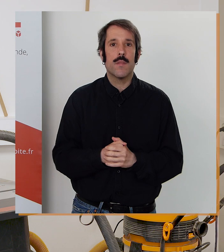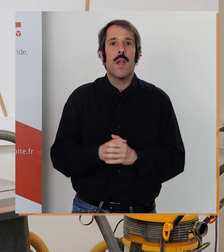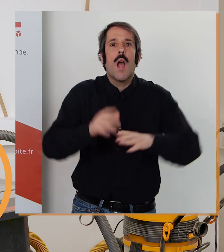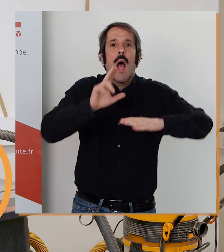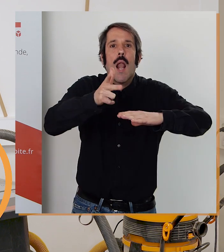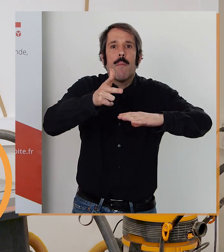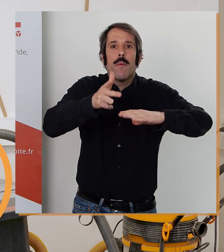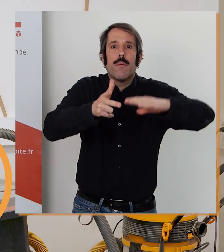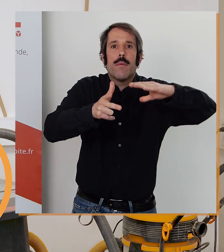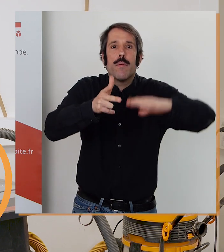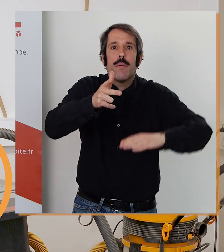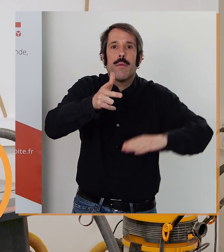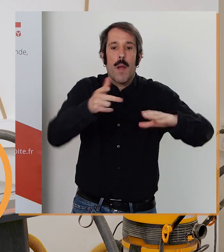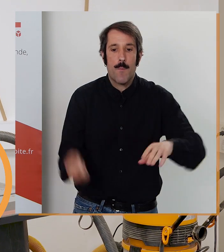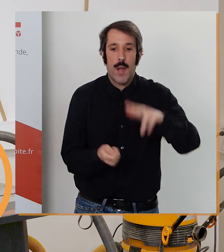à cette molette.